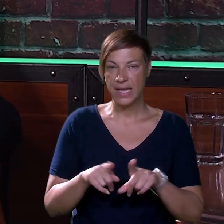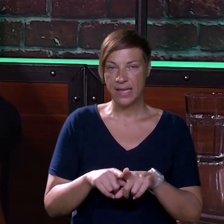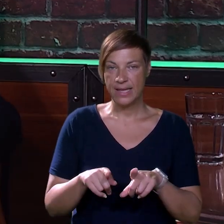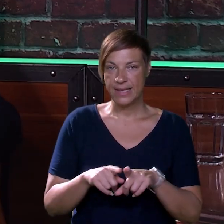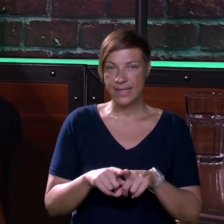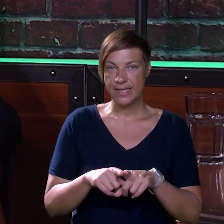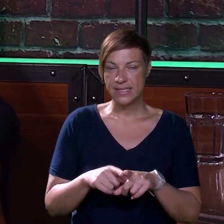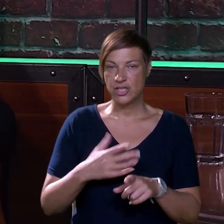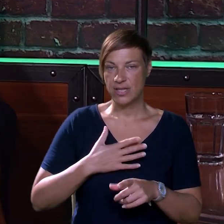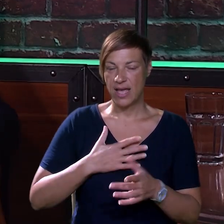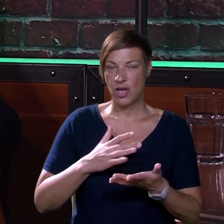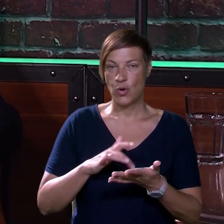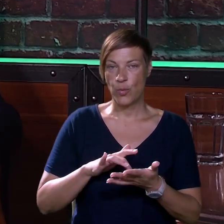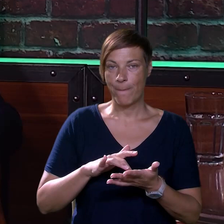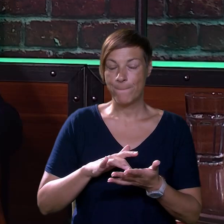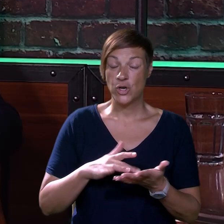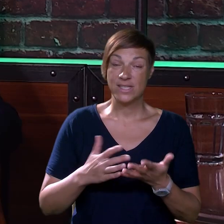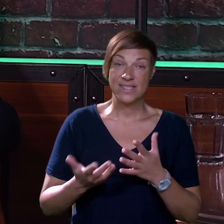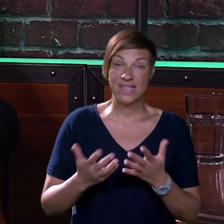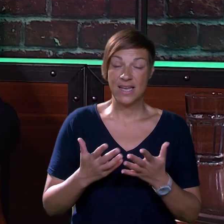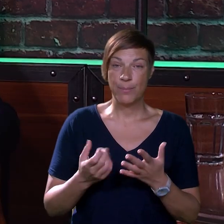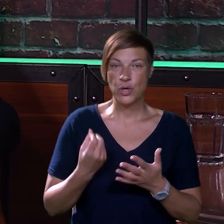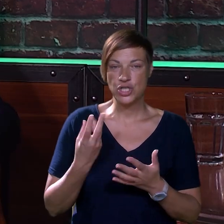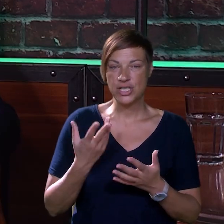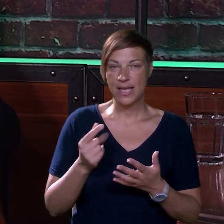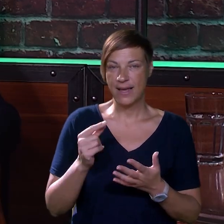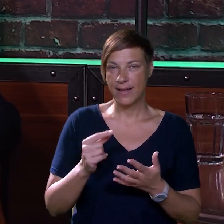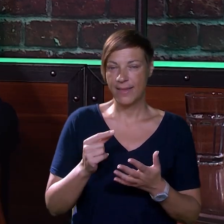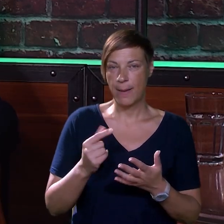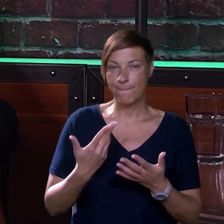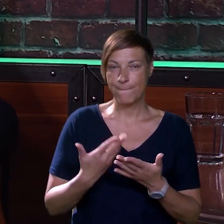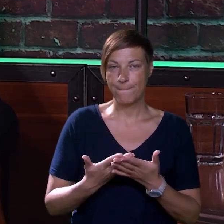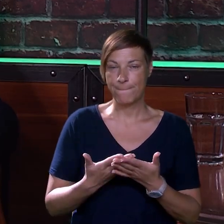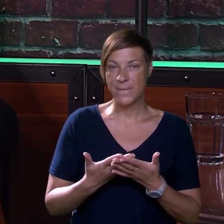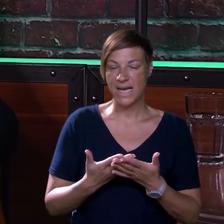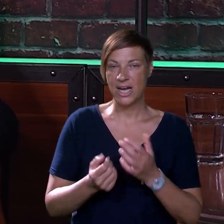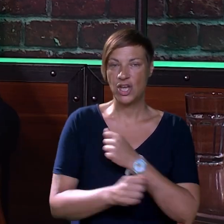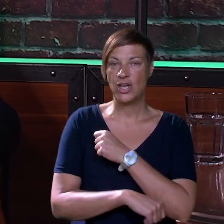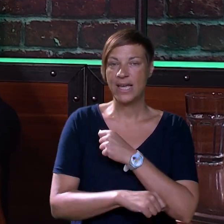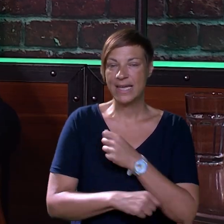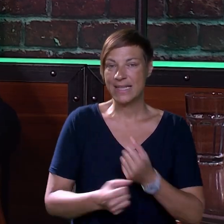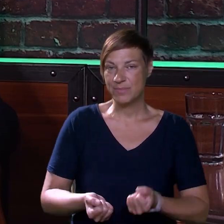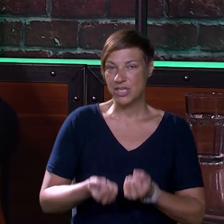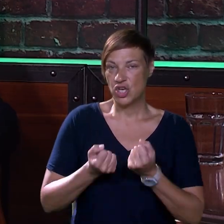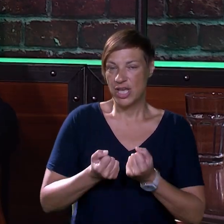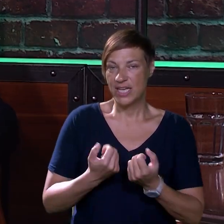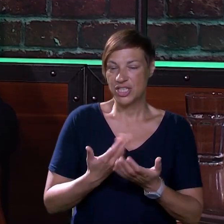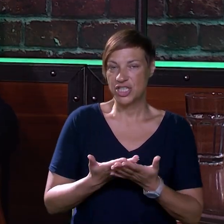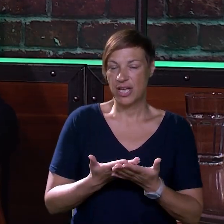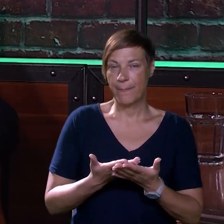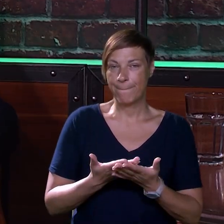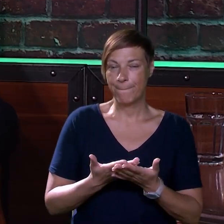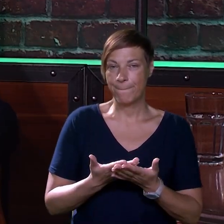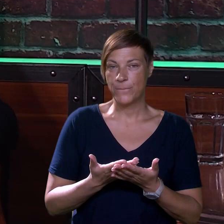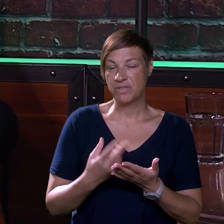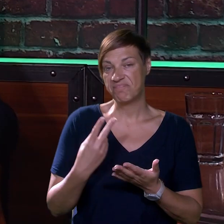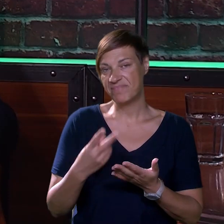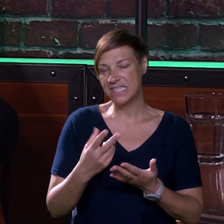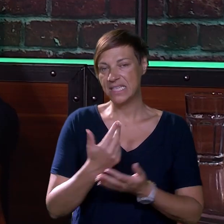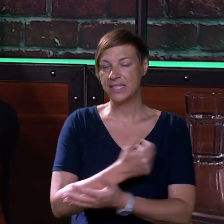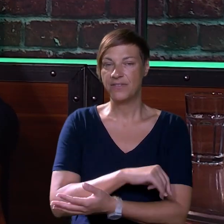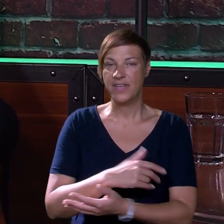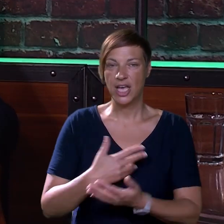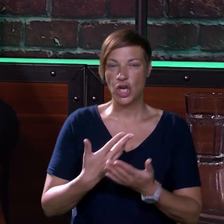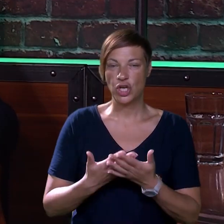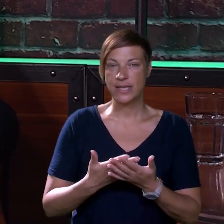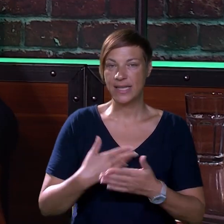isto tako, moj cilj je neki možda kada malo akademski ojačamo, da možda, to je realno možda za